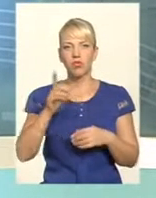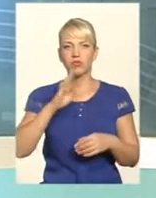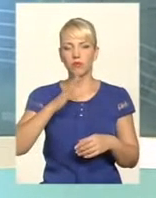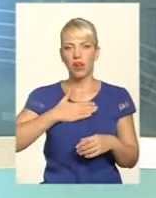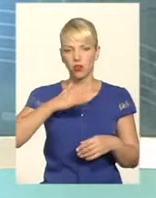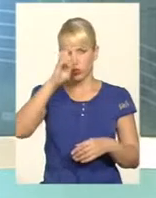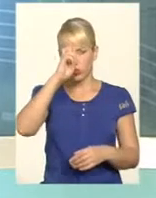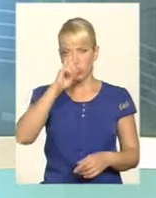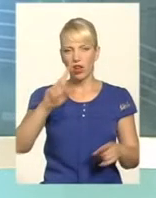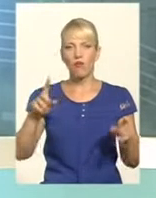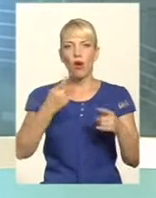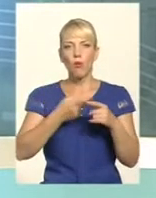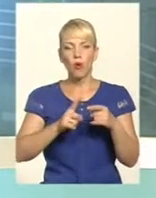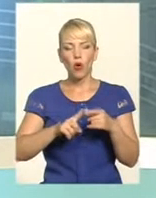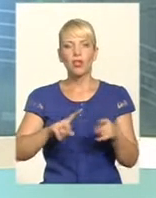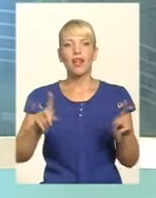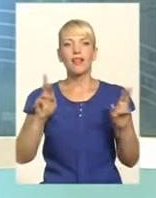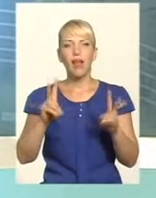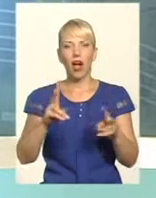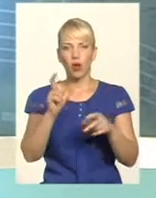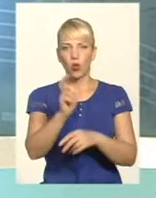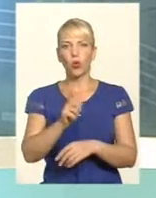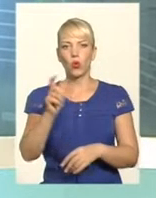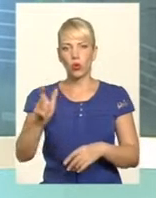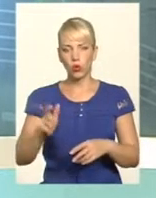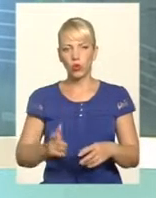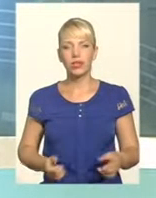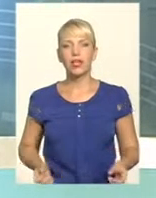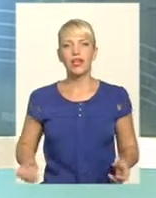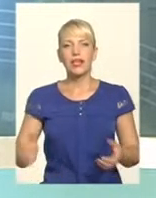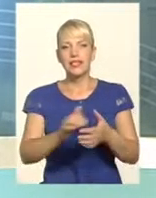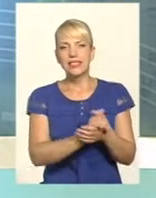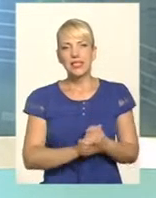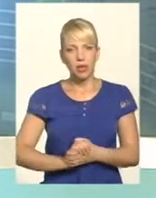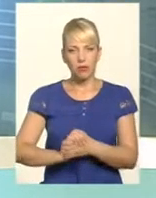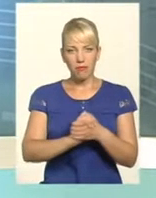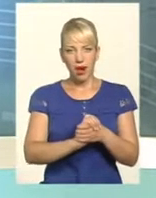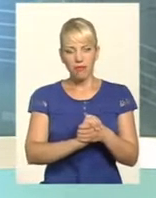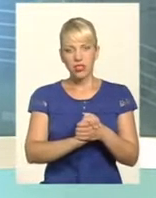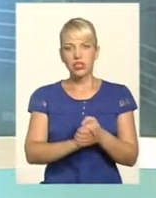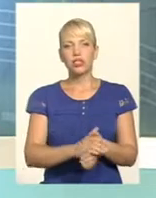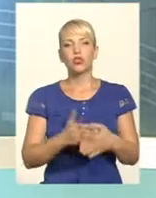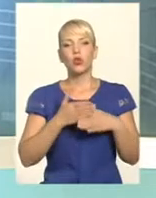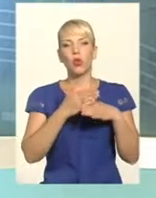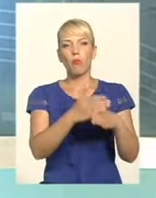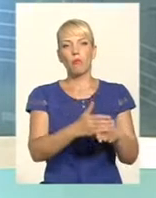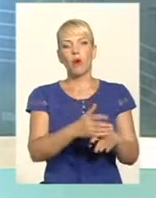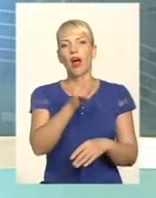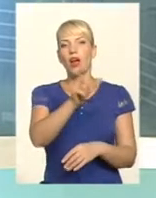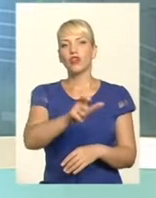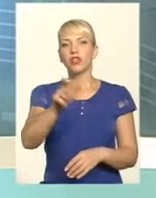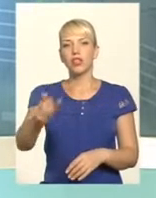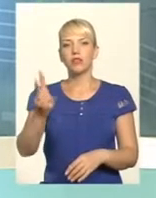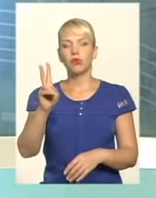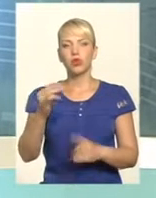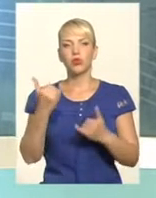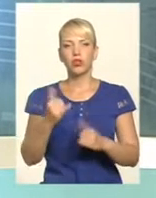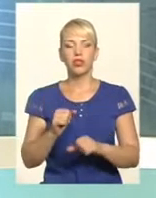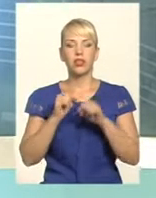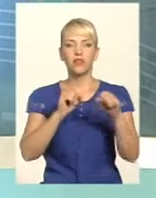про те, як люди, зібравшись, гуртувавшись, допомагають тим, хто нині